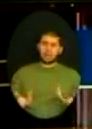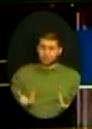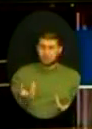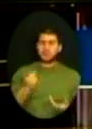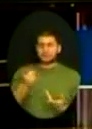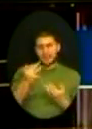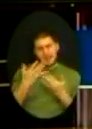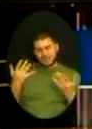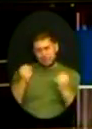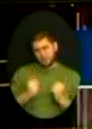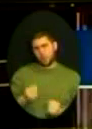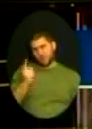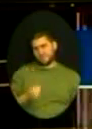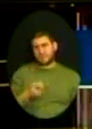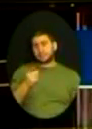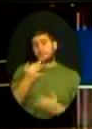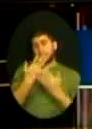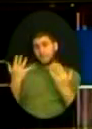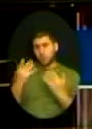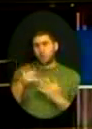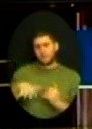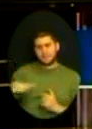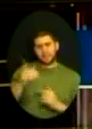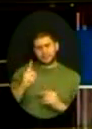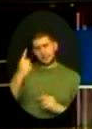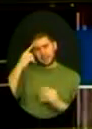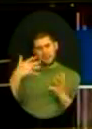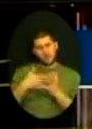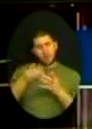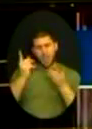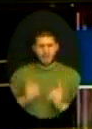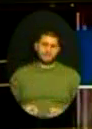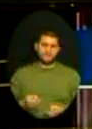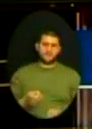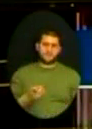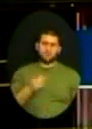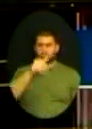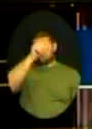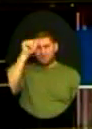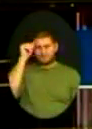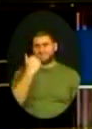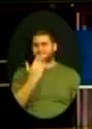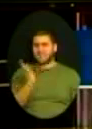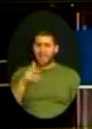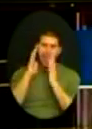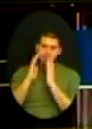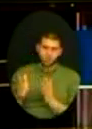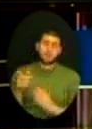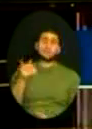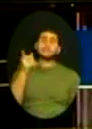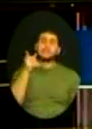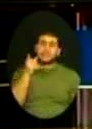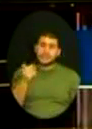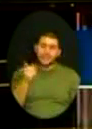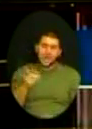העניין הזה התברר, זה ברור לגמרי, זה גם ברור שהמערכת לוקחת את זה בשיא הרצינות, והיא חייבת, כי זה השם שלה, וזה האמון בה, וזאת,